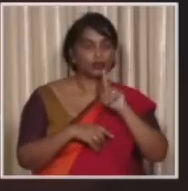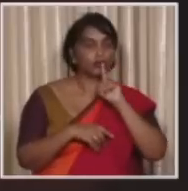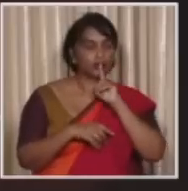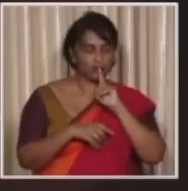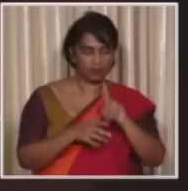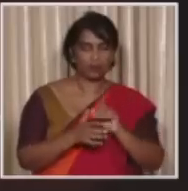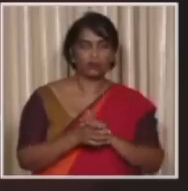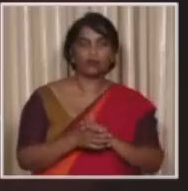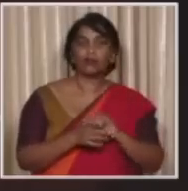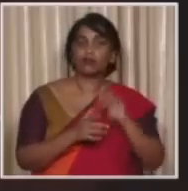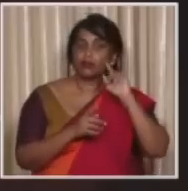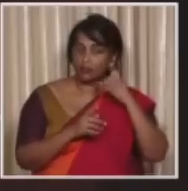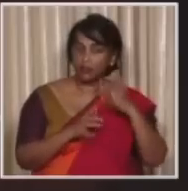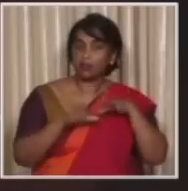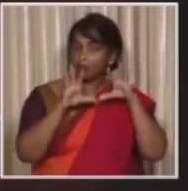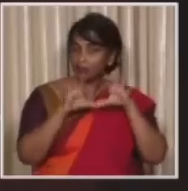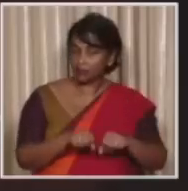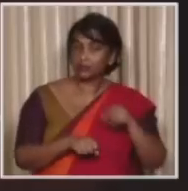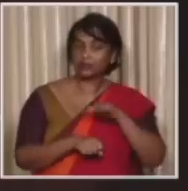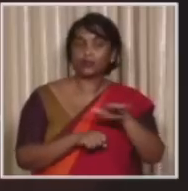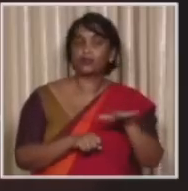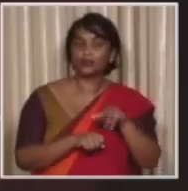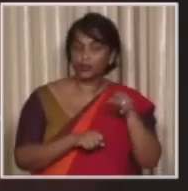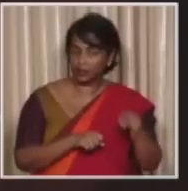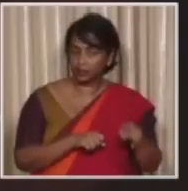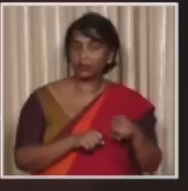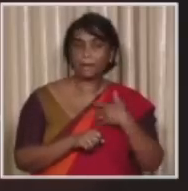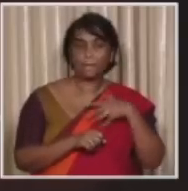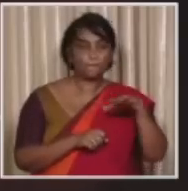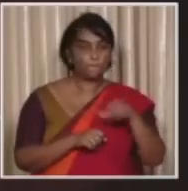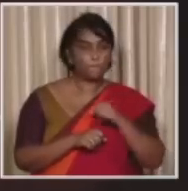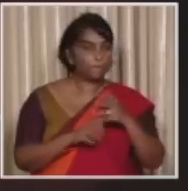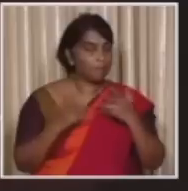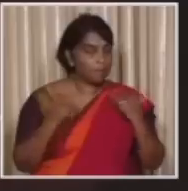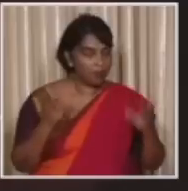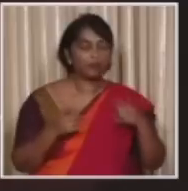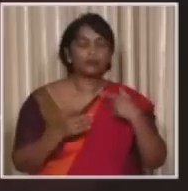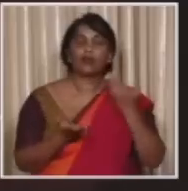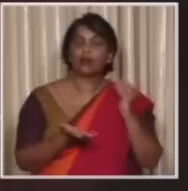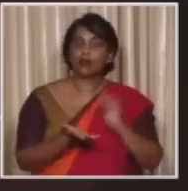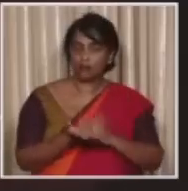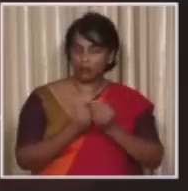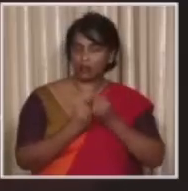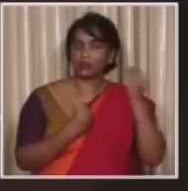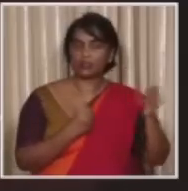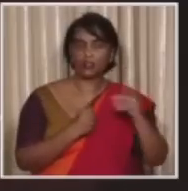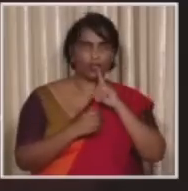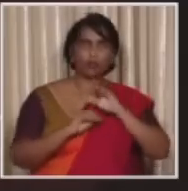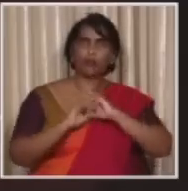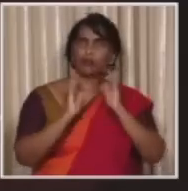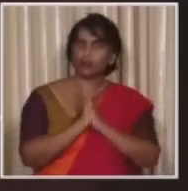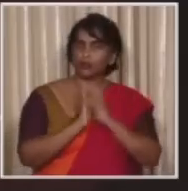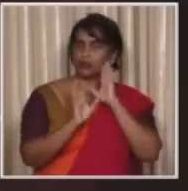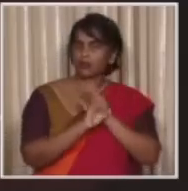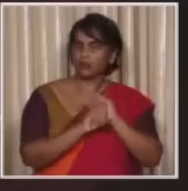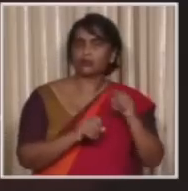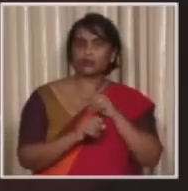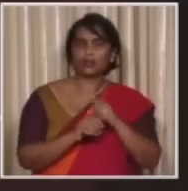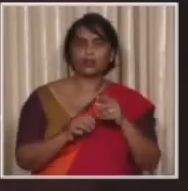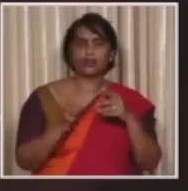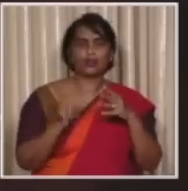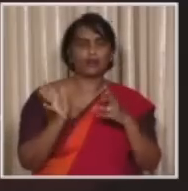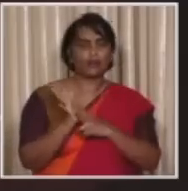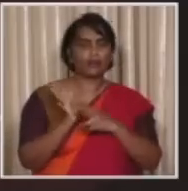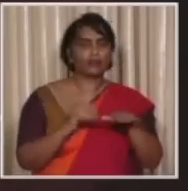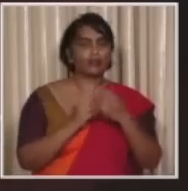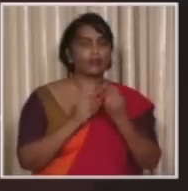කියලා කිව්වා. ඒ වගේම අත්පත් කරගත්ත ඉඩම් පාවිච්චි කරන්නේ නැත්නම් ආපහු බාර දෙන්න කිව්වා. මේ ප්‍රකාශය කරේ මේ බන්සජයාට